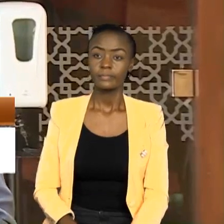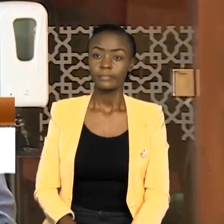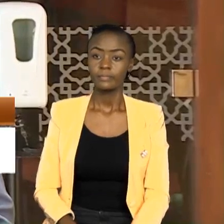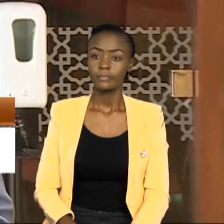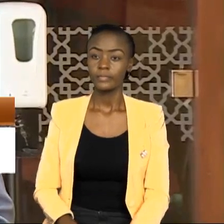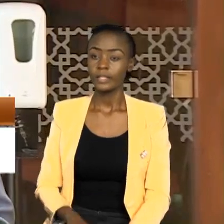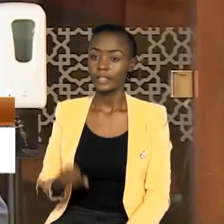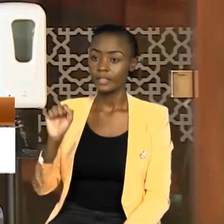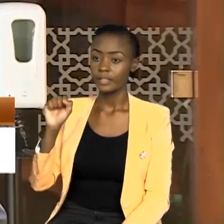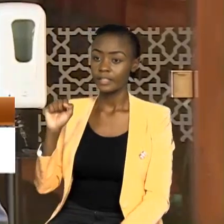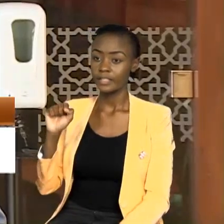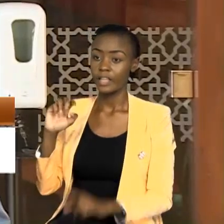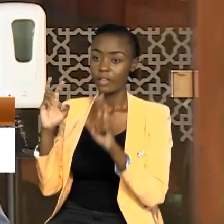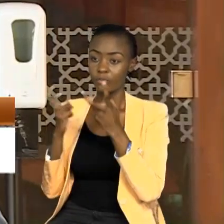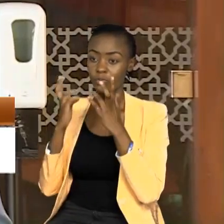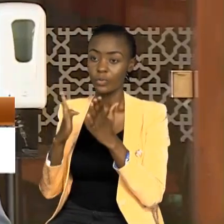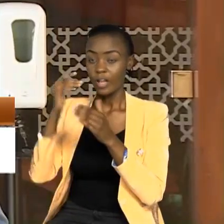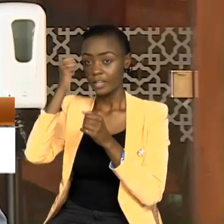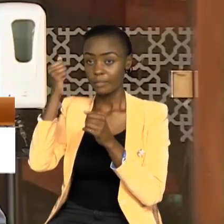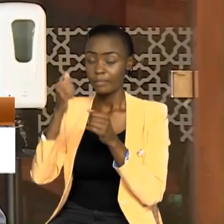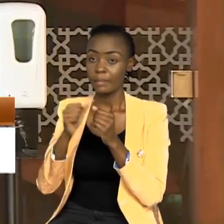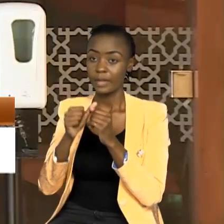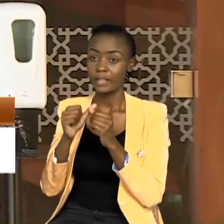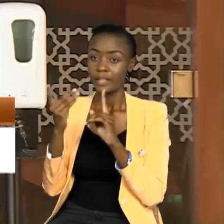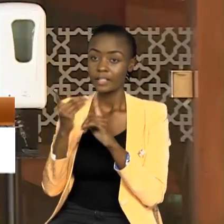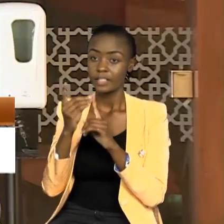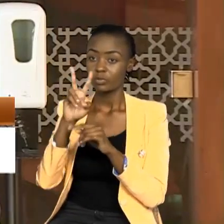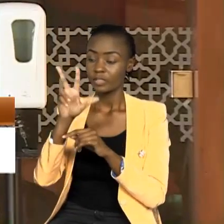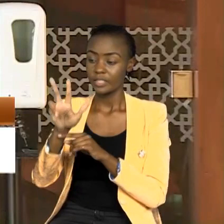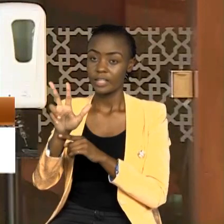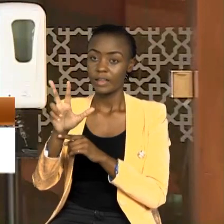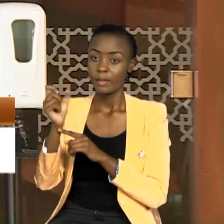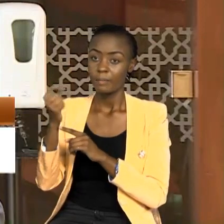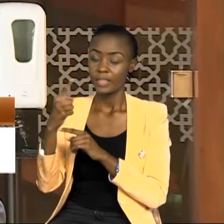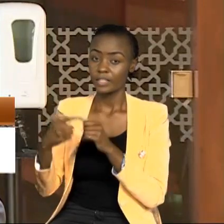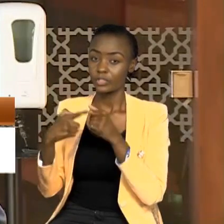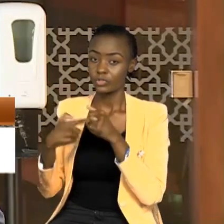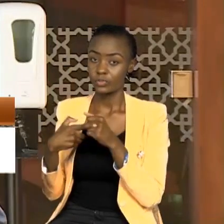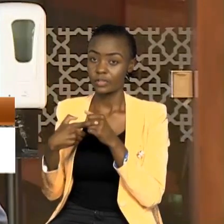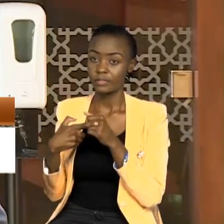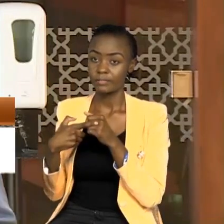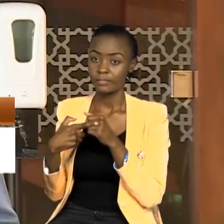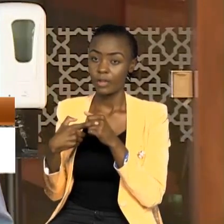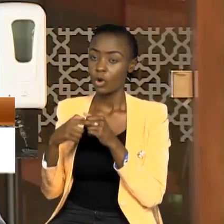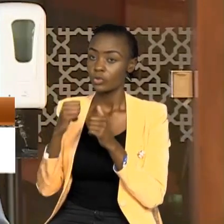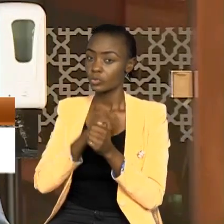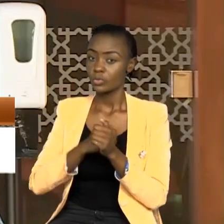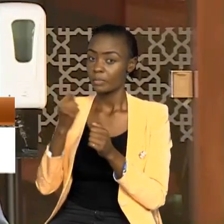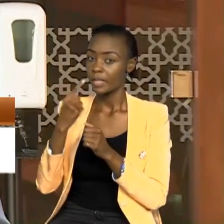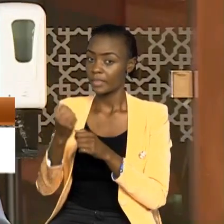Na basi, mpenzi mtazamaji, kumbuka kwamba mnamo tarehe 23 mwezi Juni, ikiwa ni mwezi Mei mwaka